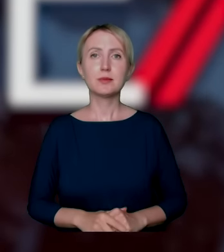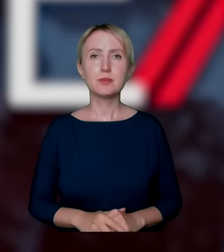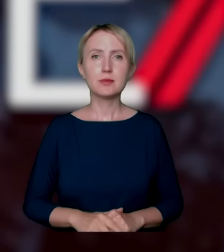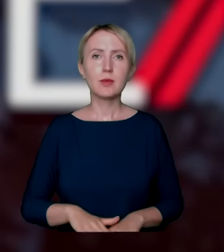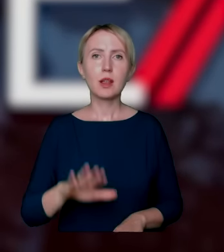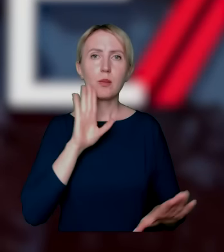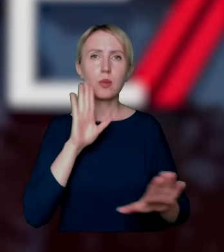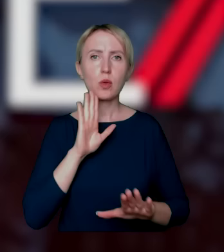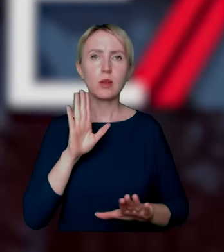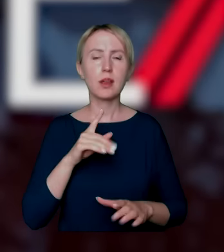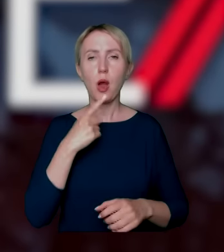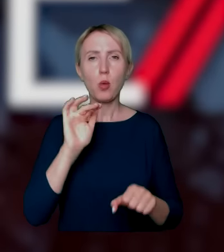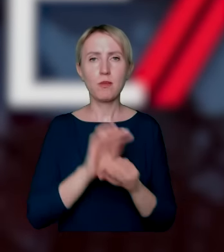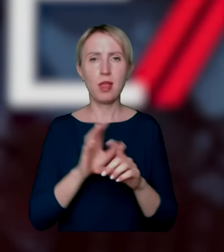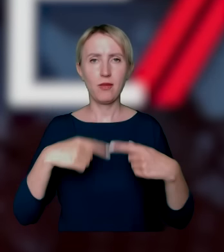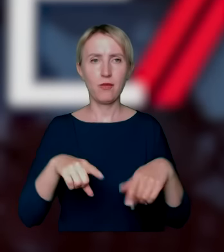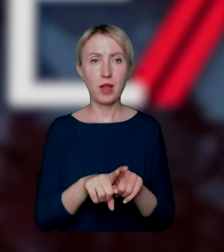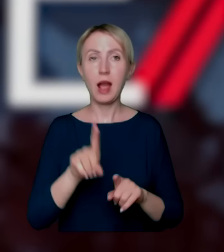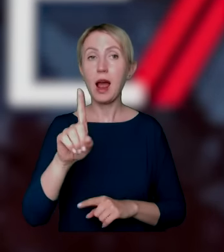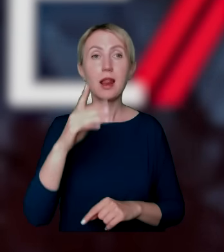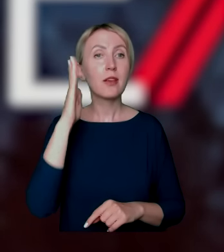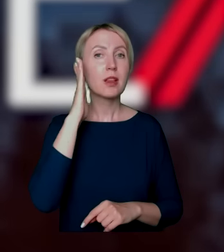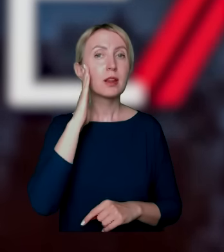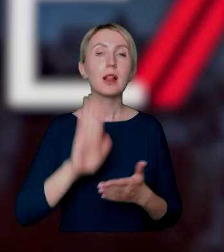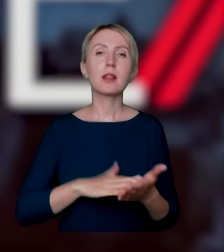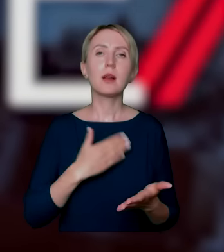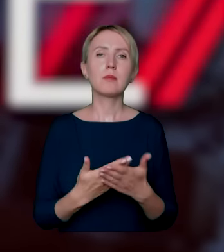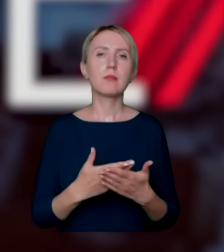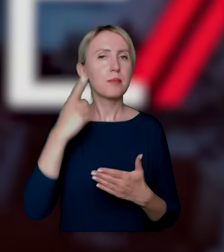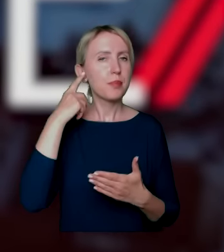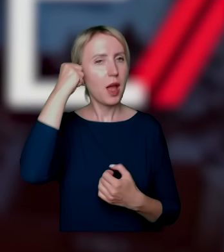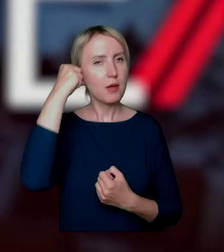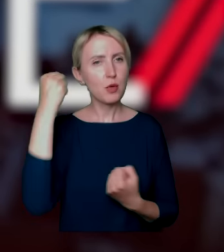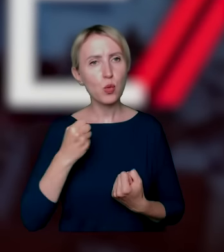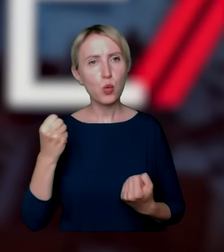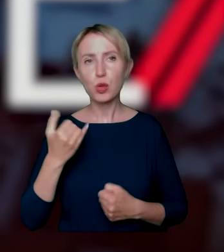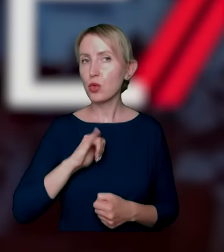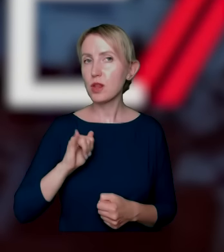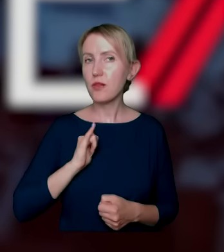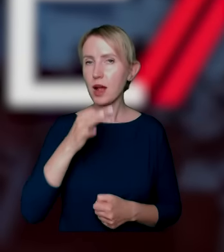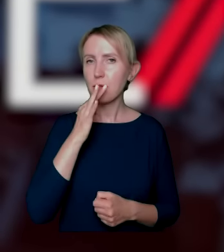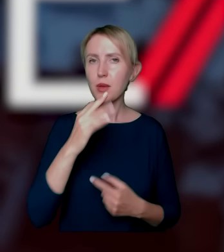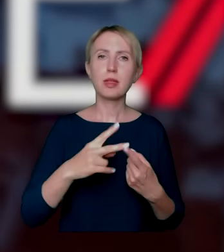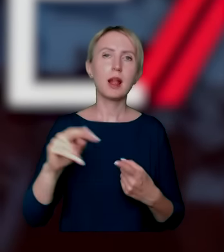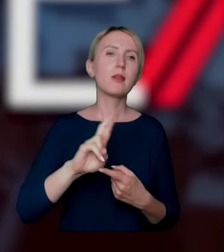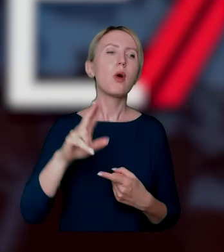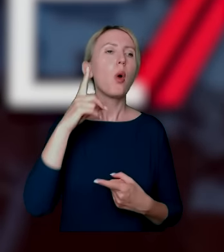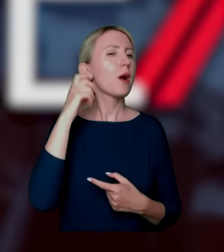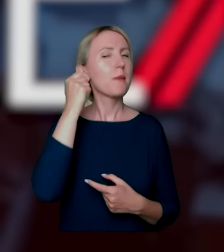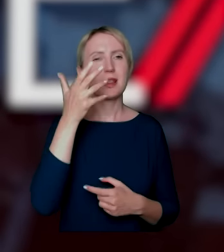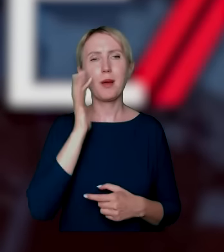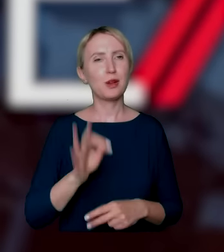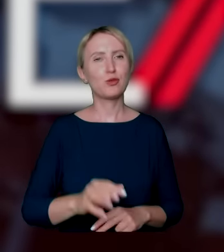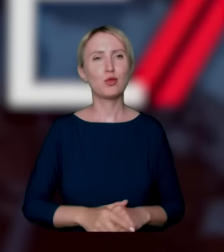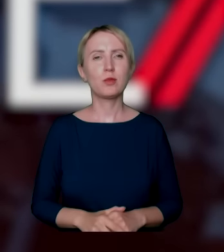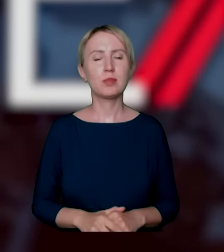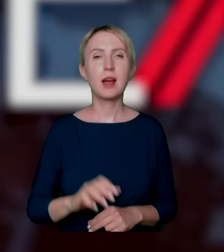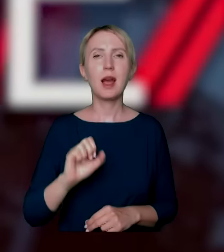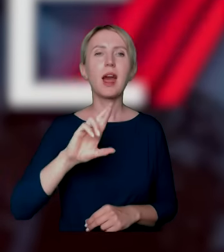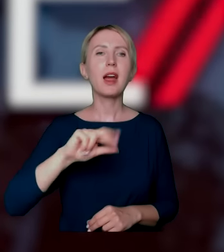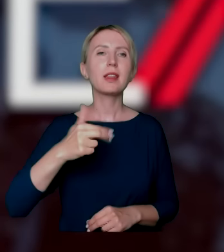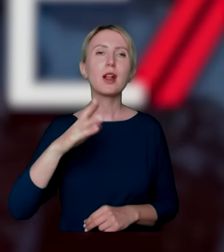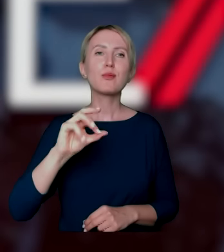dotrzymywania obietnic. Za to wiadomo, że jest na przykład pamiętliwy. I niewygodne pytania Telewizji Republika pamięta dobrze. A Adriana Boreckiego, który